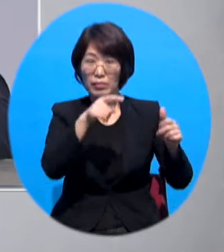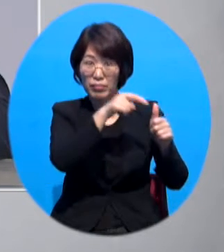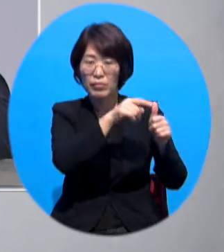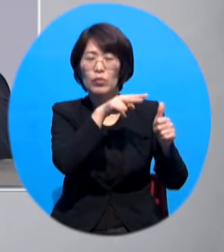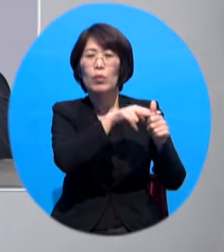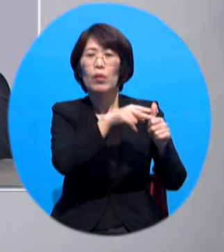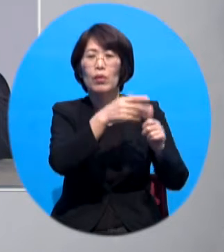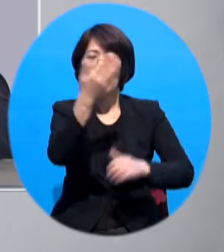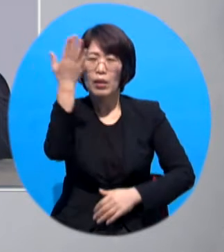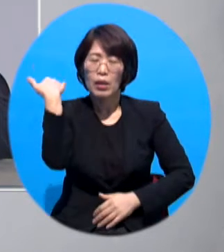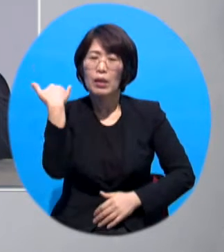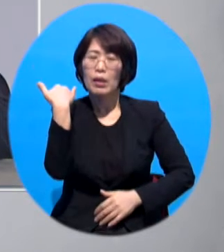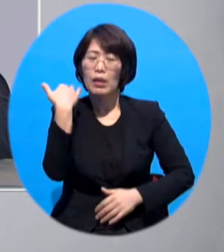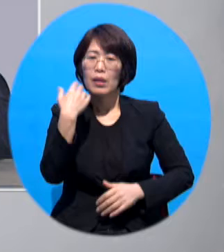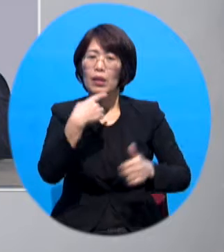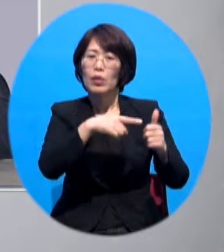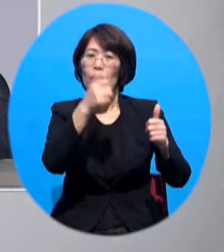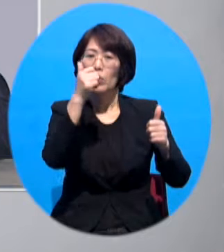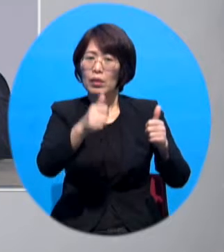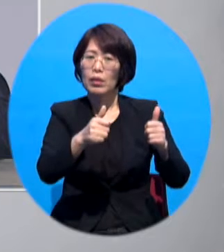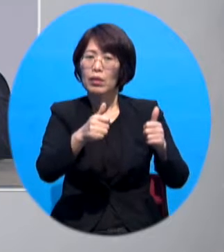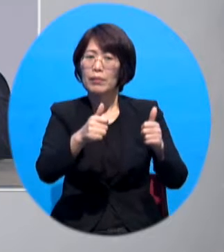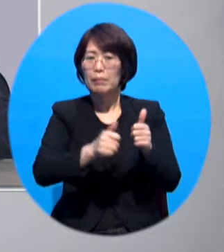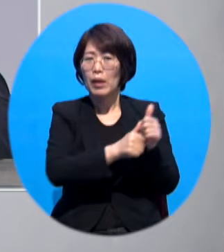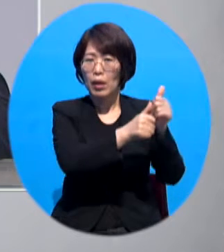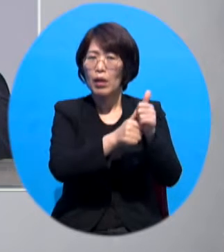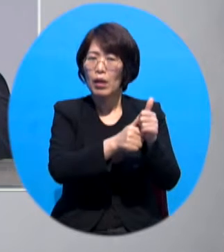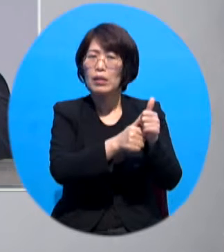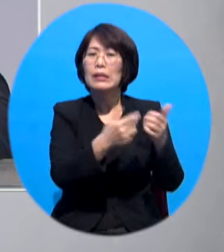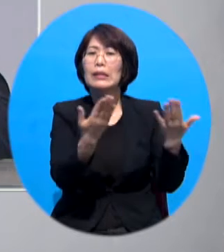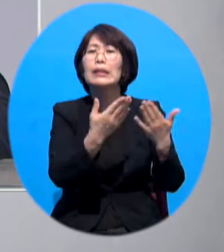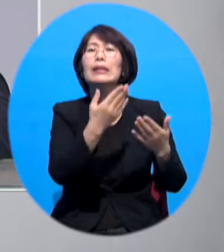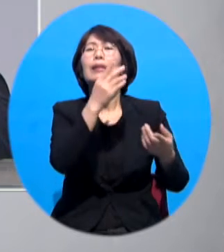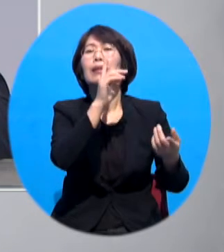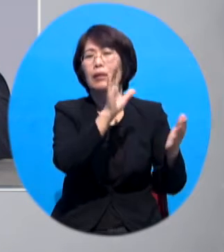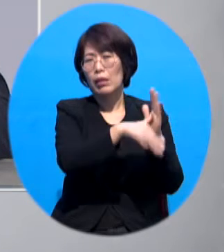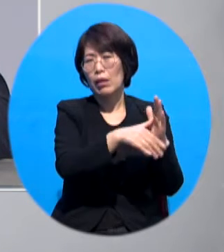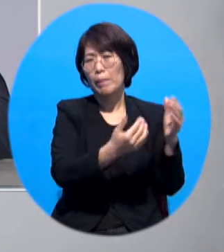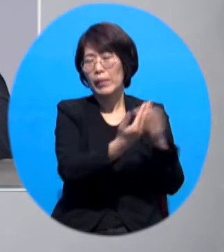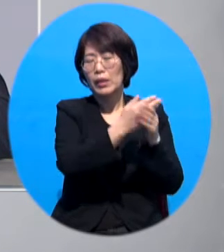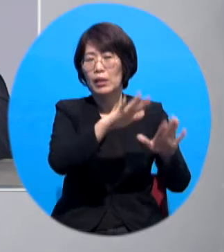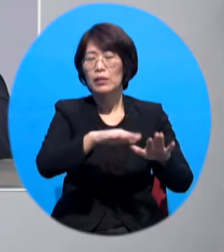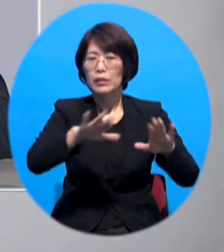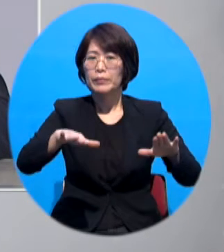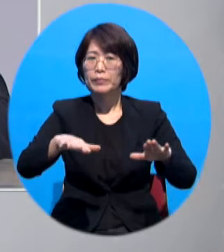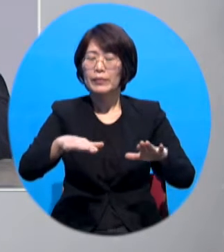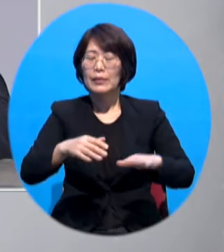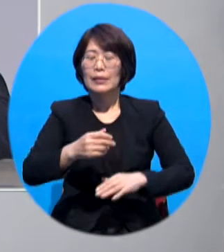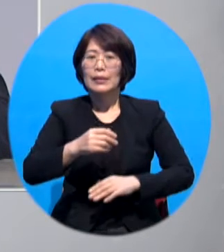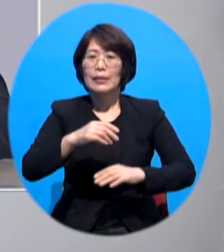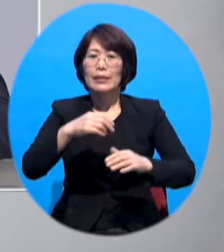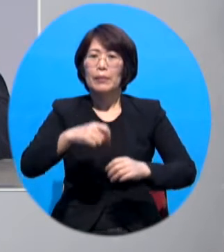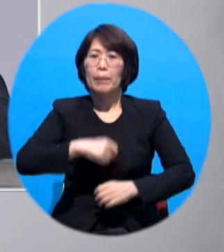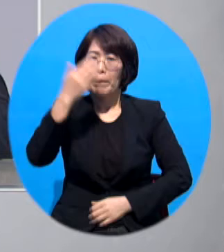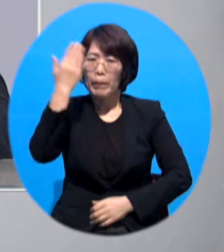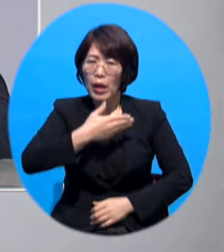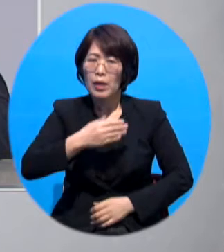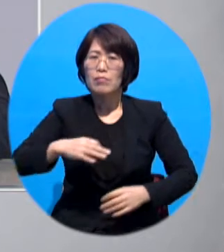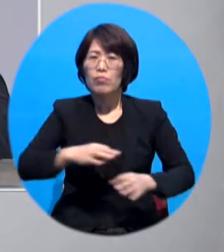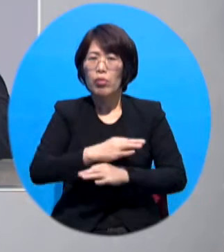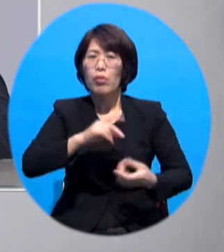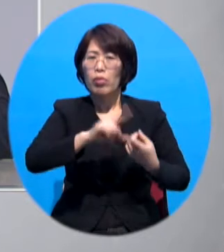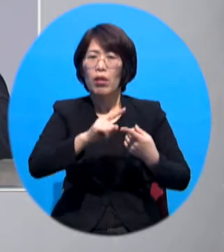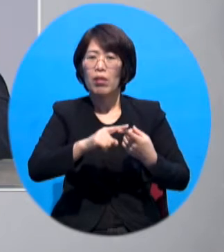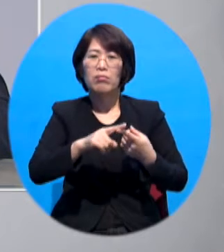교육청 비서실장 제재 없이 줘 저는 청년은 자존심이자 우리의 경쟁력 이라면서 비리와 부정에